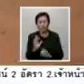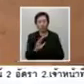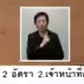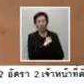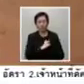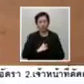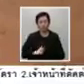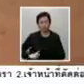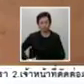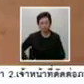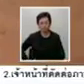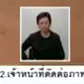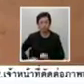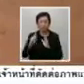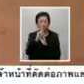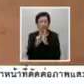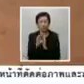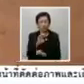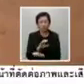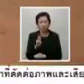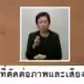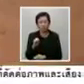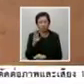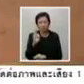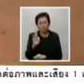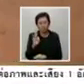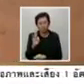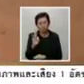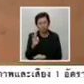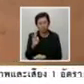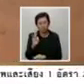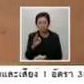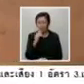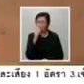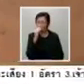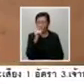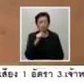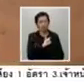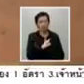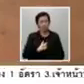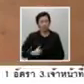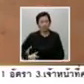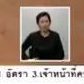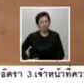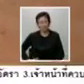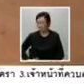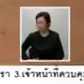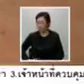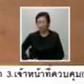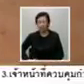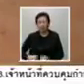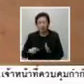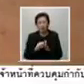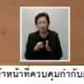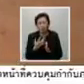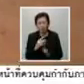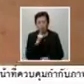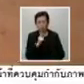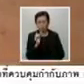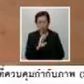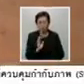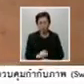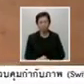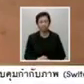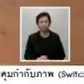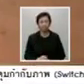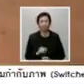ตริย์ซึ่งตามข้อบังคับข้อที่69กำหนดว่าห้ามกล่าวถึงพระมหากษัตริย์โดยไม่จำเป็นเรื่องนี้เป็นเรื่องที่เกี่ยวข้